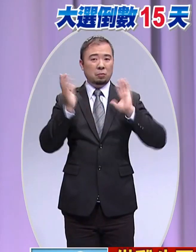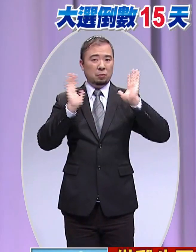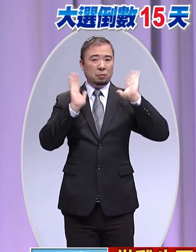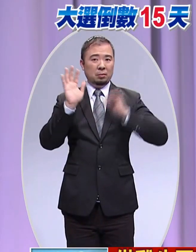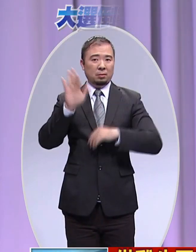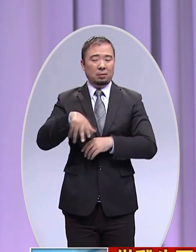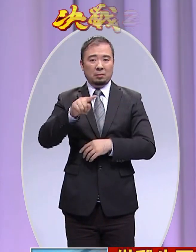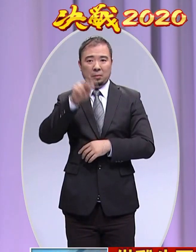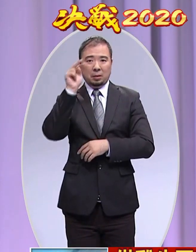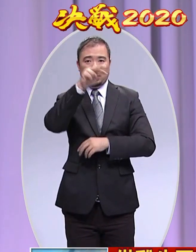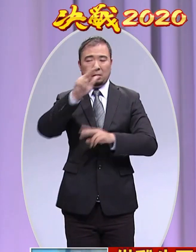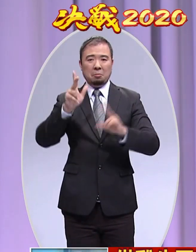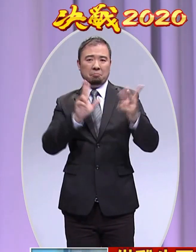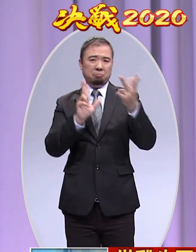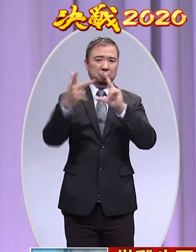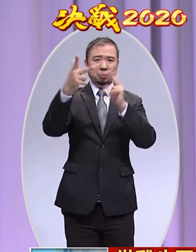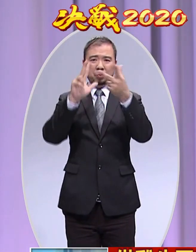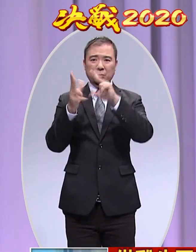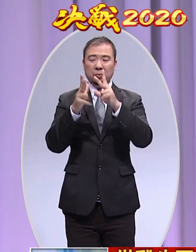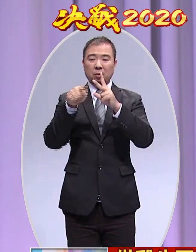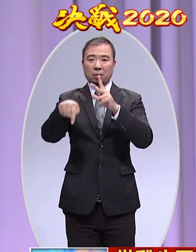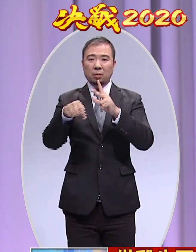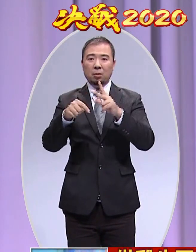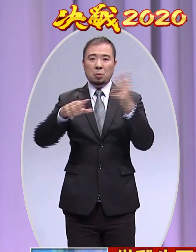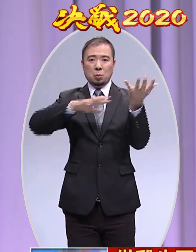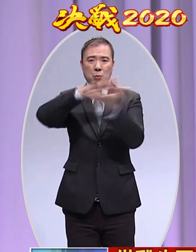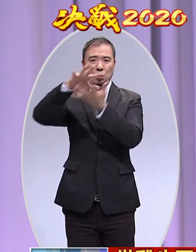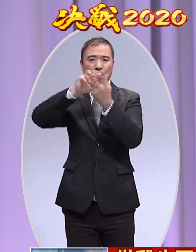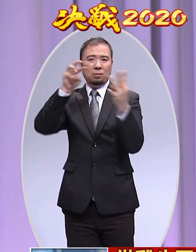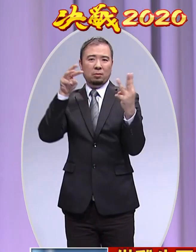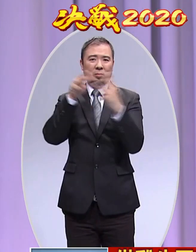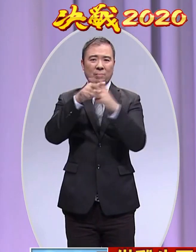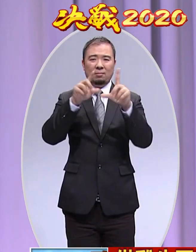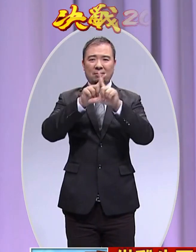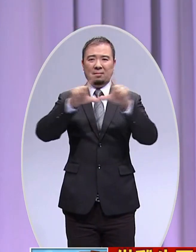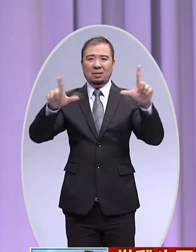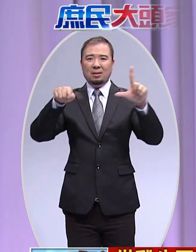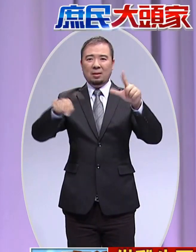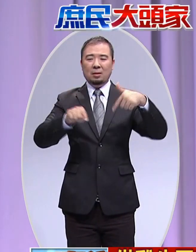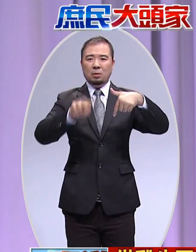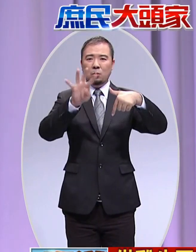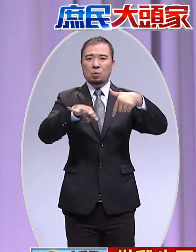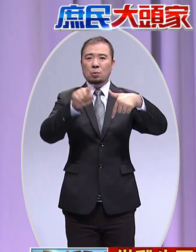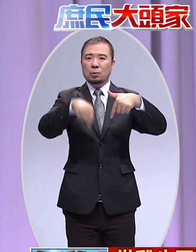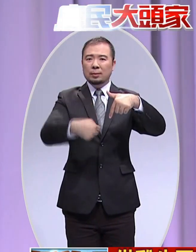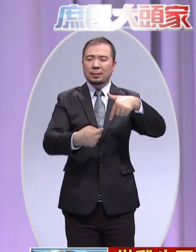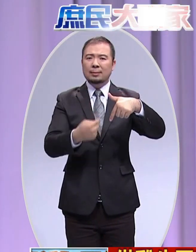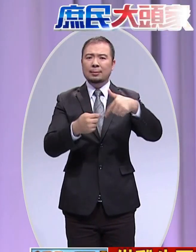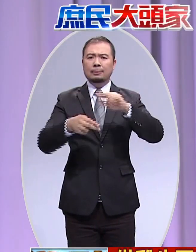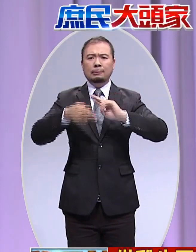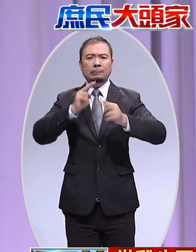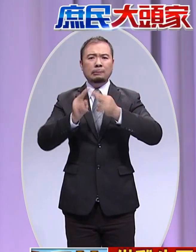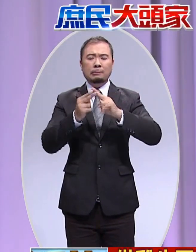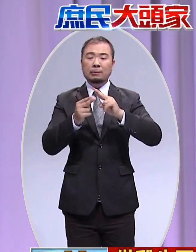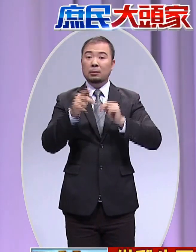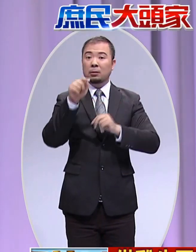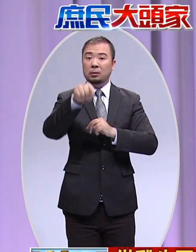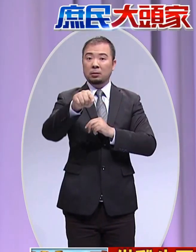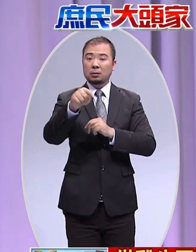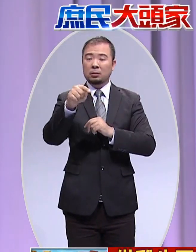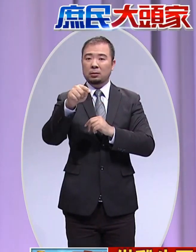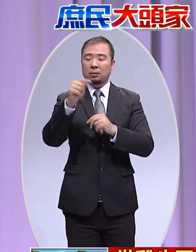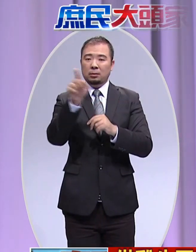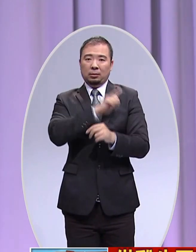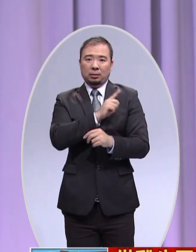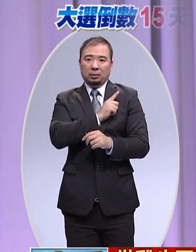样，云州大儒侠史彦文，你是布袋戏在上面当总统，那只手，新潮流的手把你